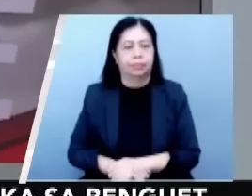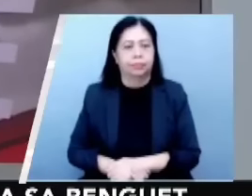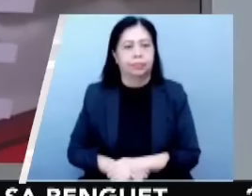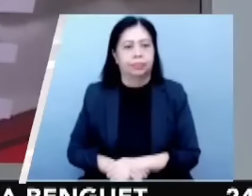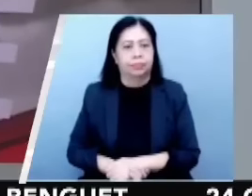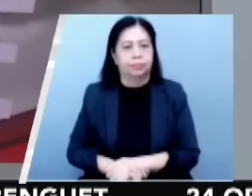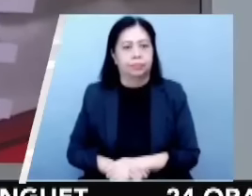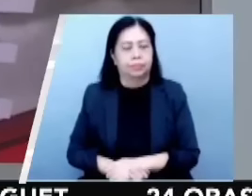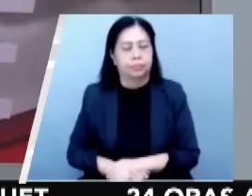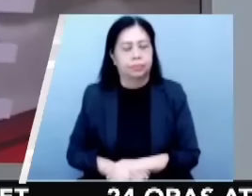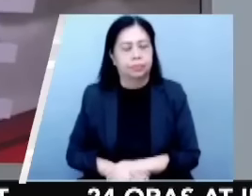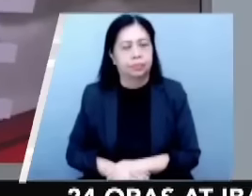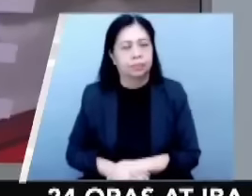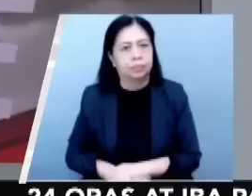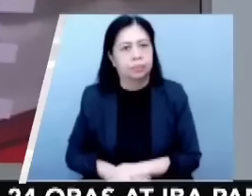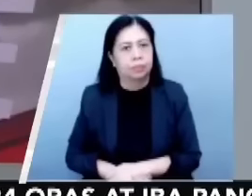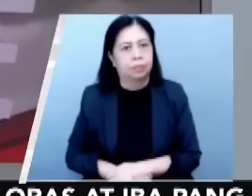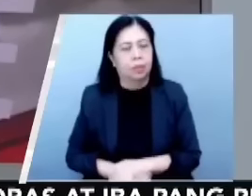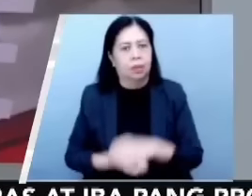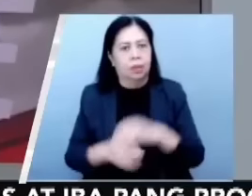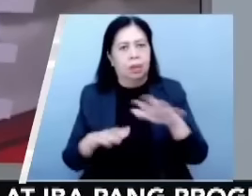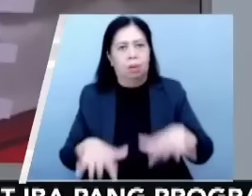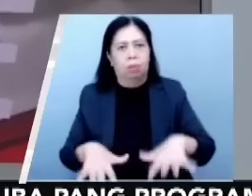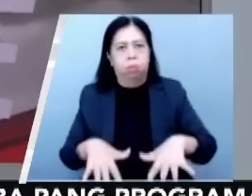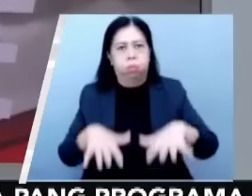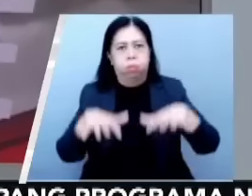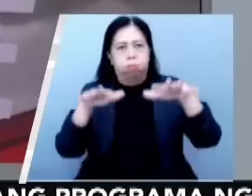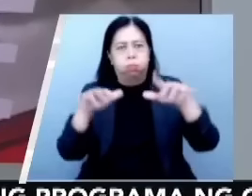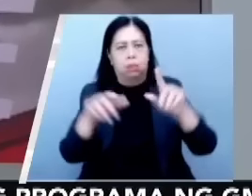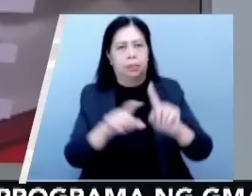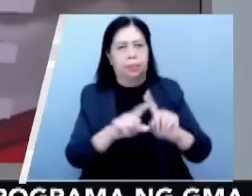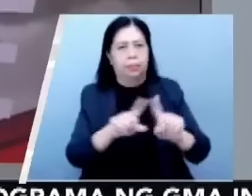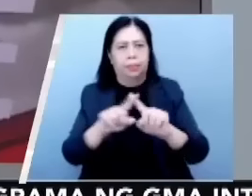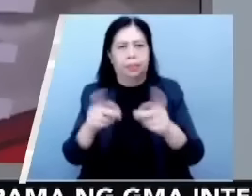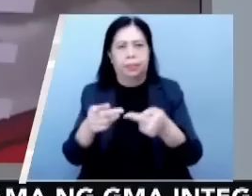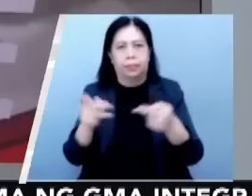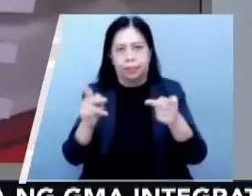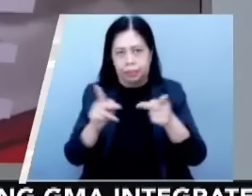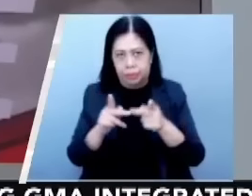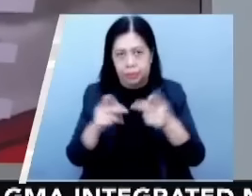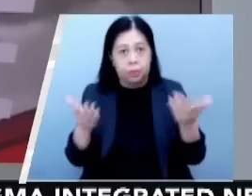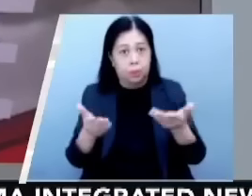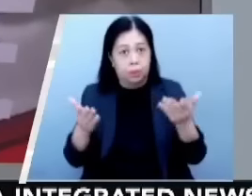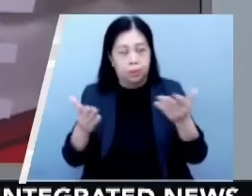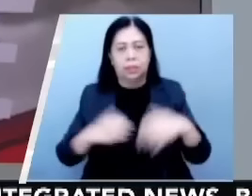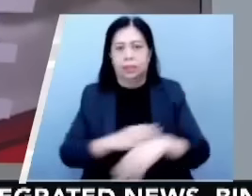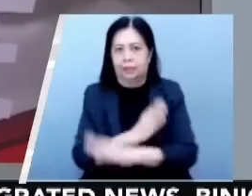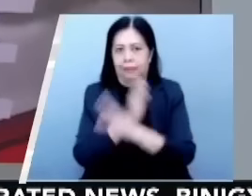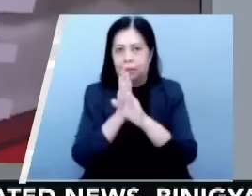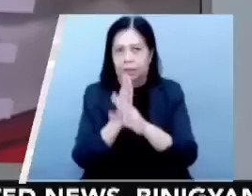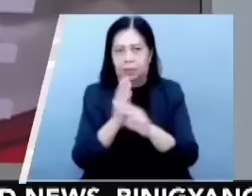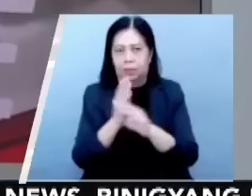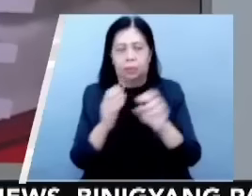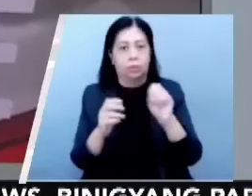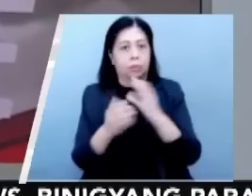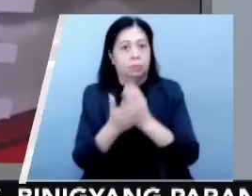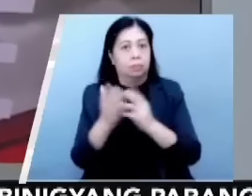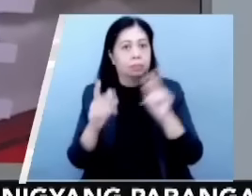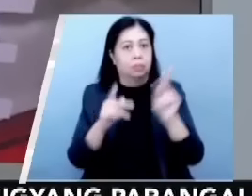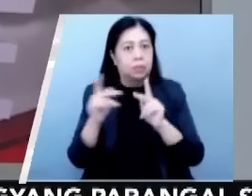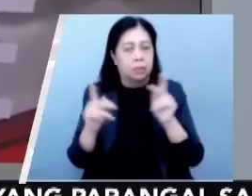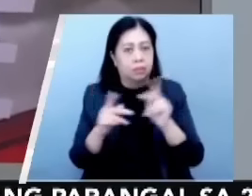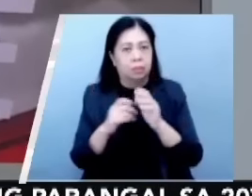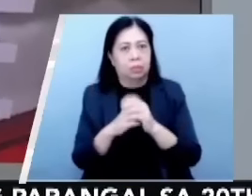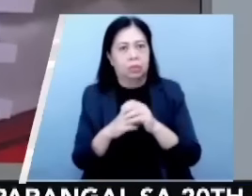Nilubog ng malawakang pagbaha ang ilat na iba't ibang lugar sa Davao Region. Kaya ang ilang residente, kung hindi na-trap